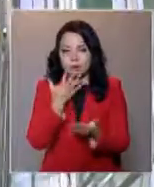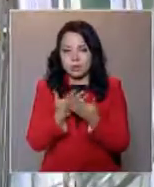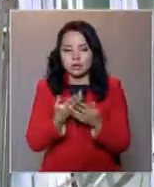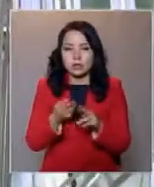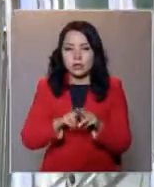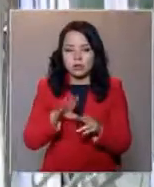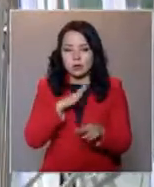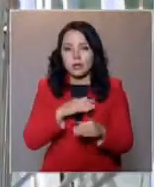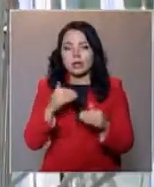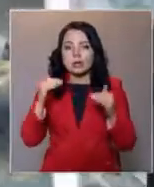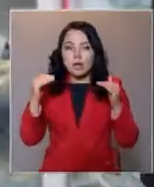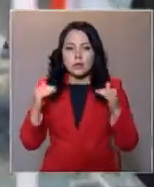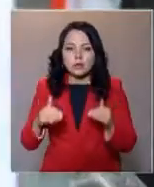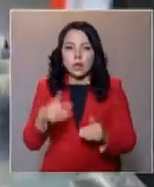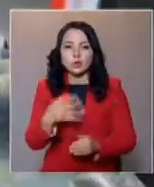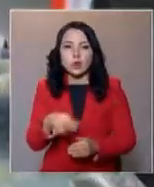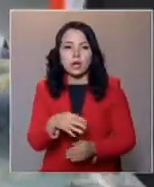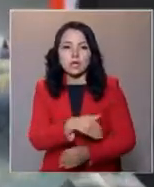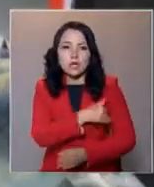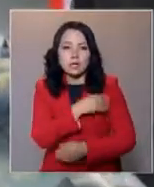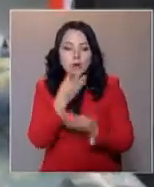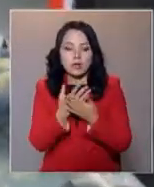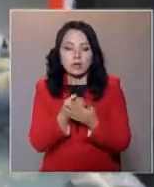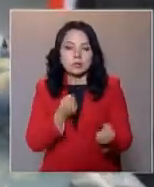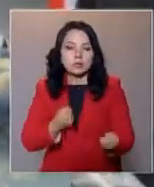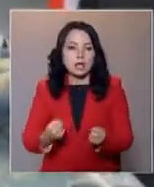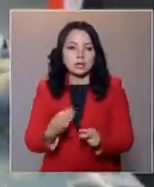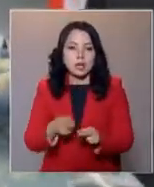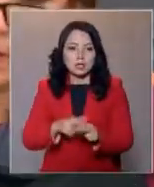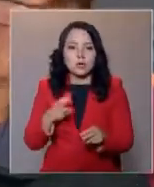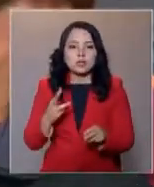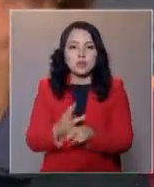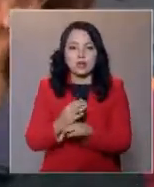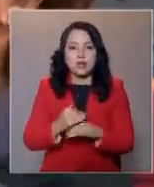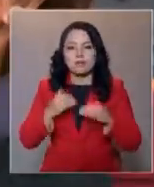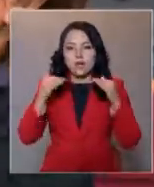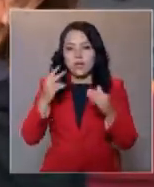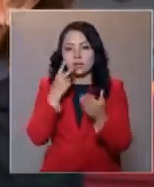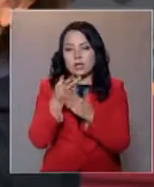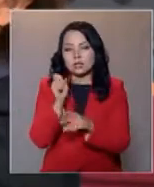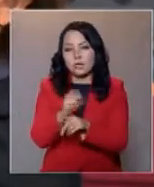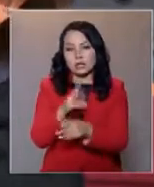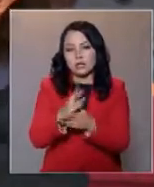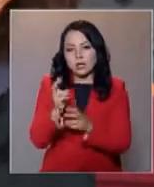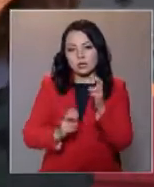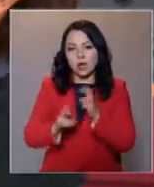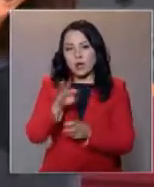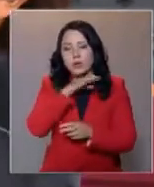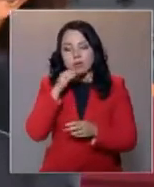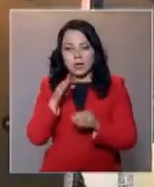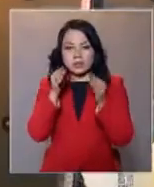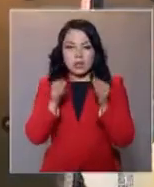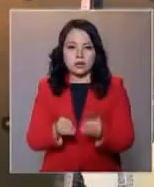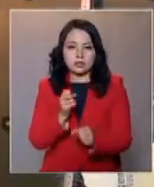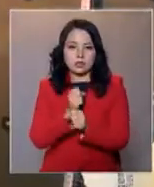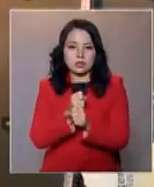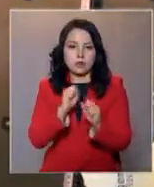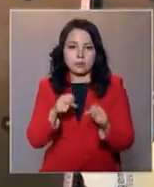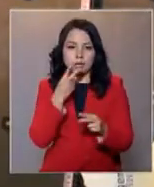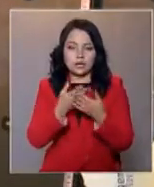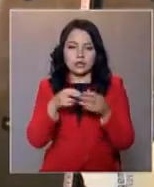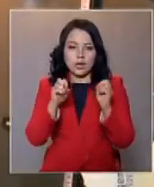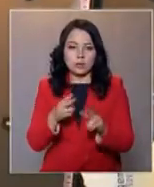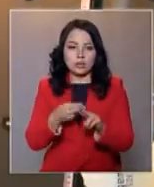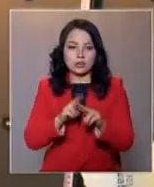перепады температур в 40 градусов, то устойчивость закаленного втрое выше. Заказывают заводу и многослойные триплексы. Благодаря